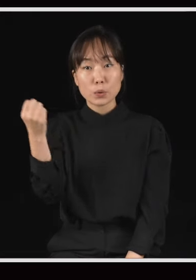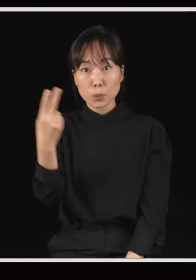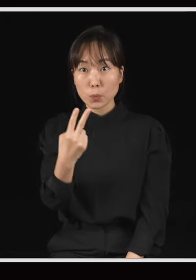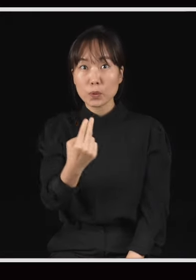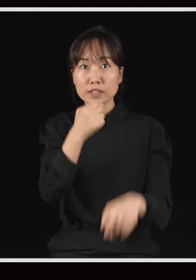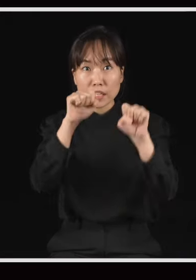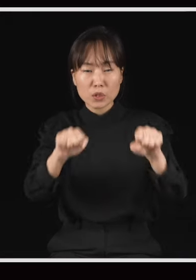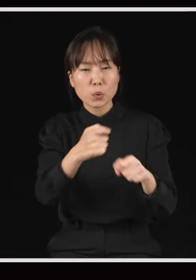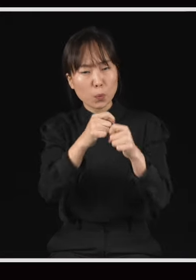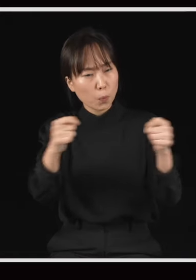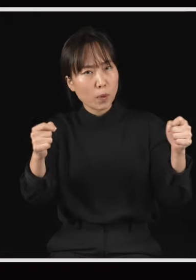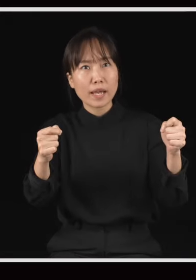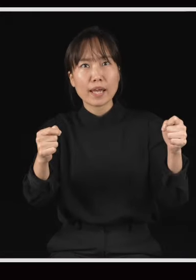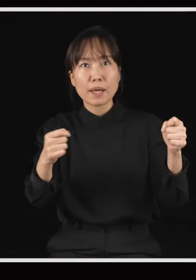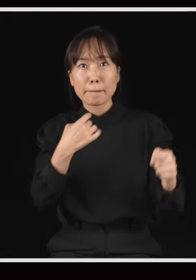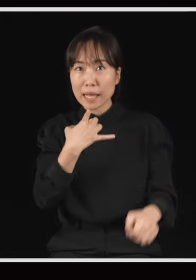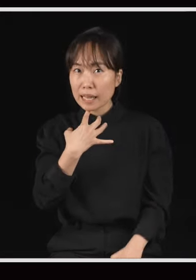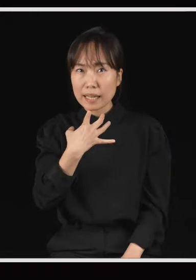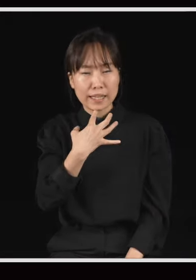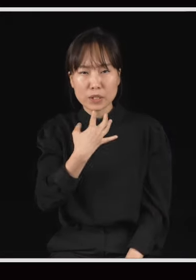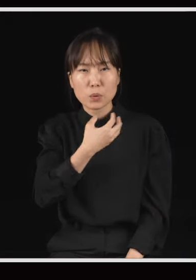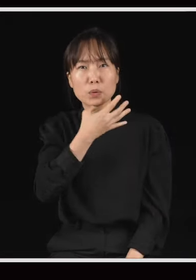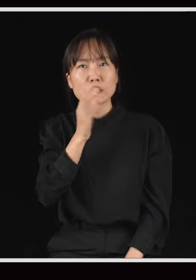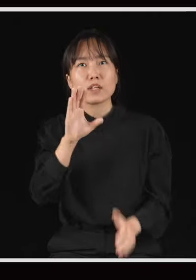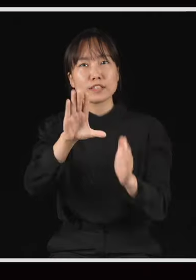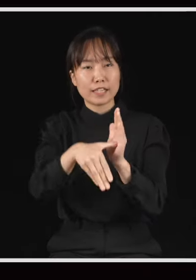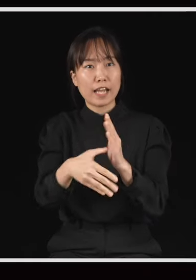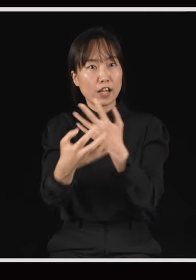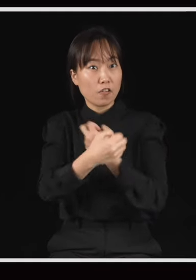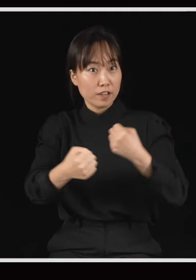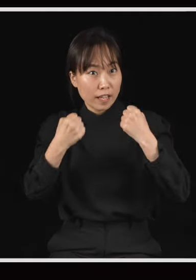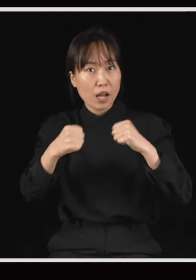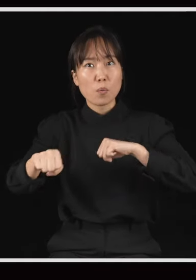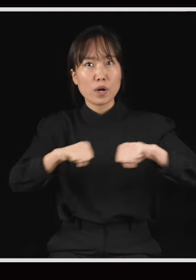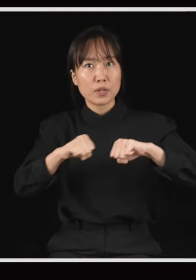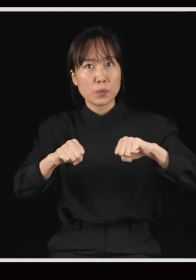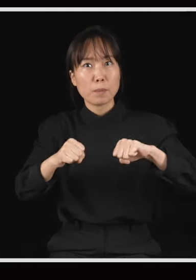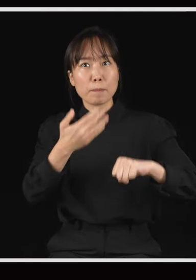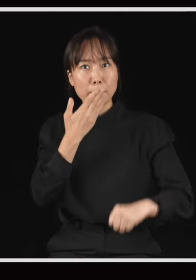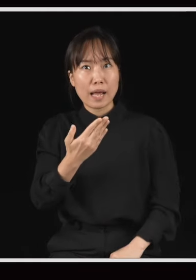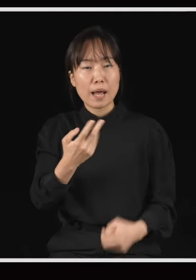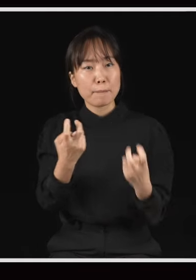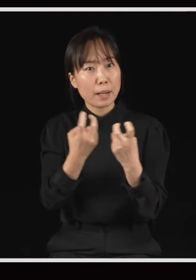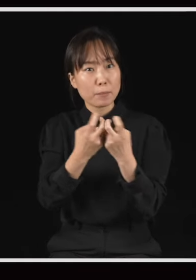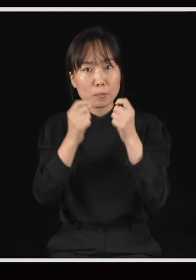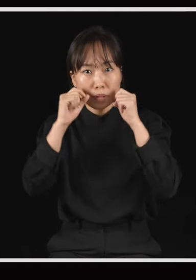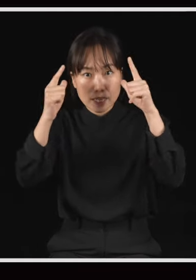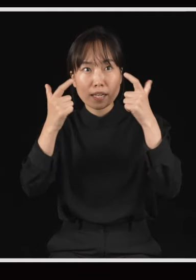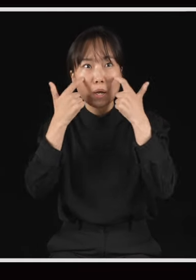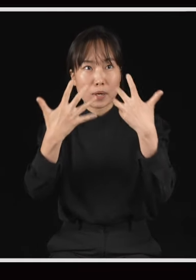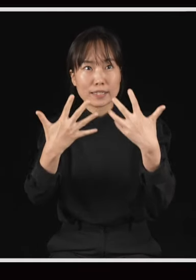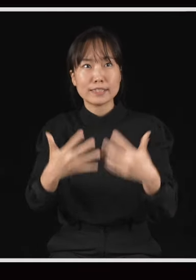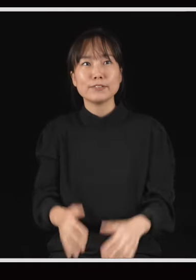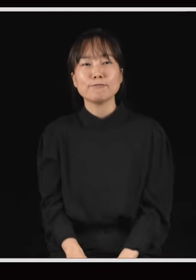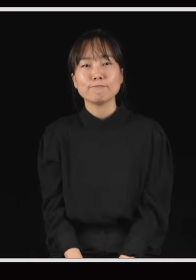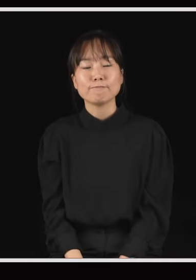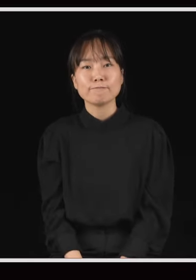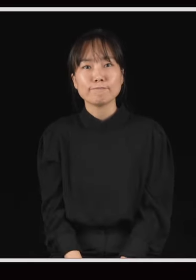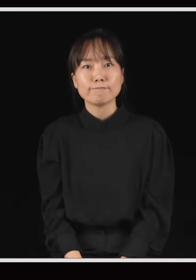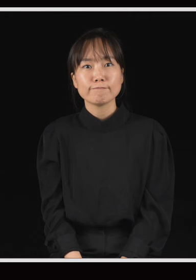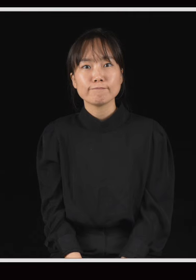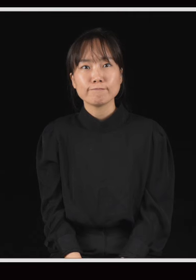그러니까 수명만 늘리는 게 아니라 내가 건강하게 독립적으로 노년기를 보낼 수 있는 기간을 늘릴 수 있는 방법들을 알게 되시는 겁니다.